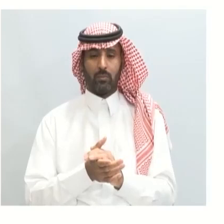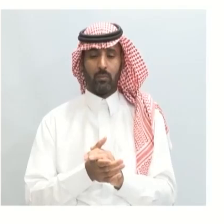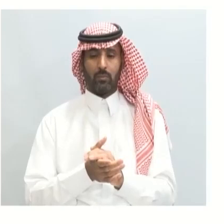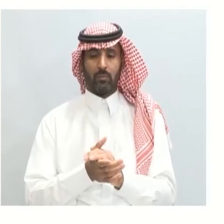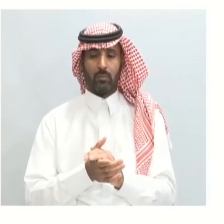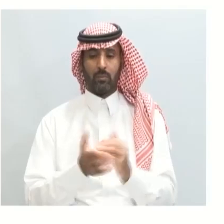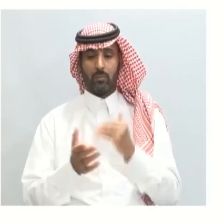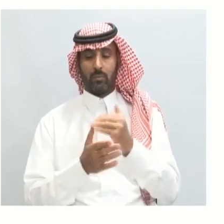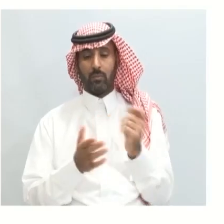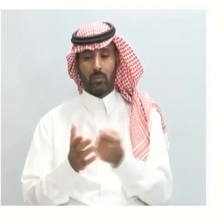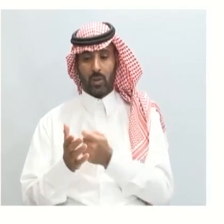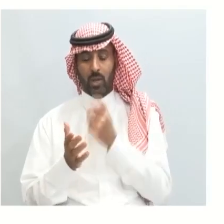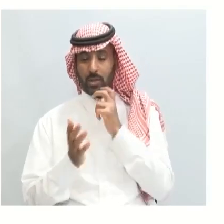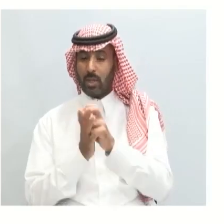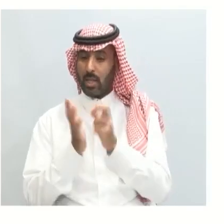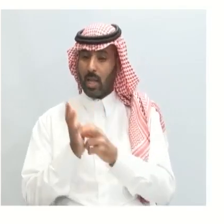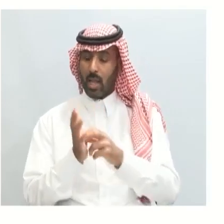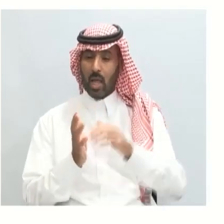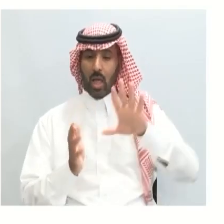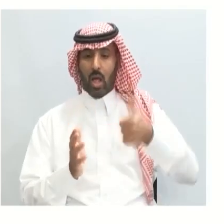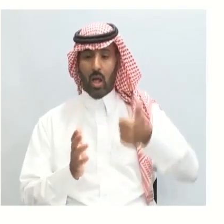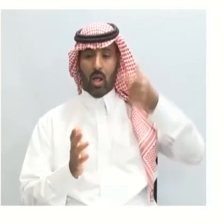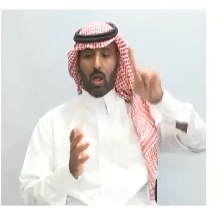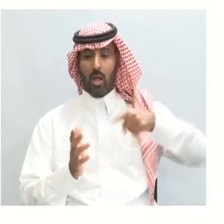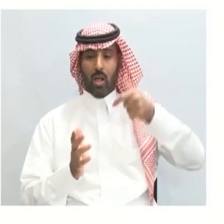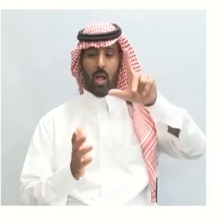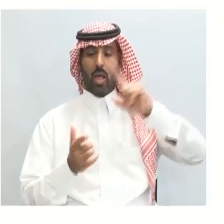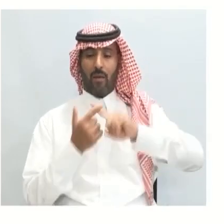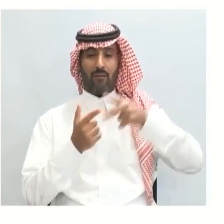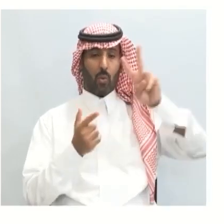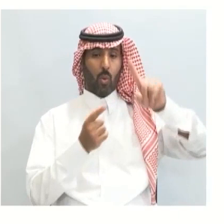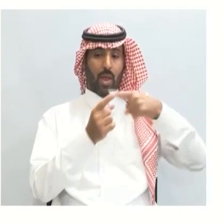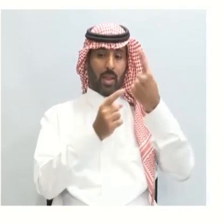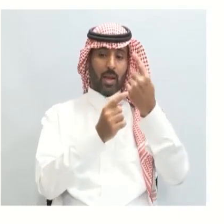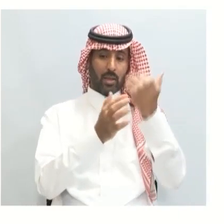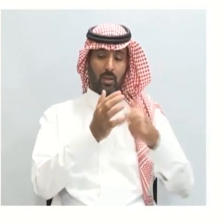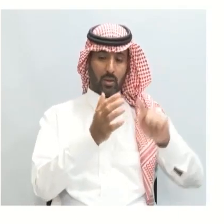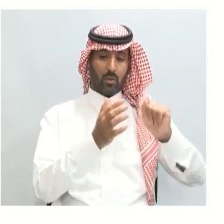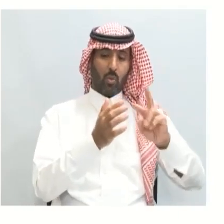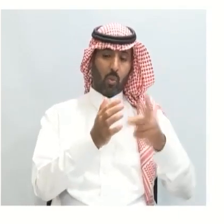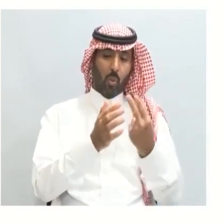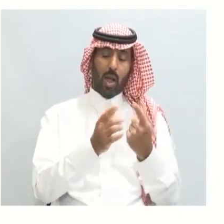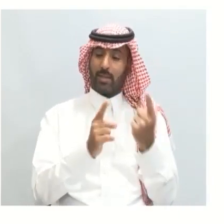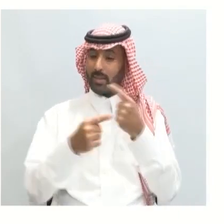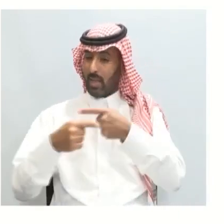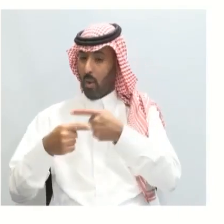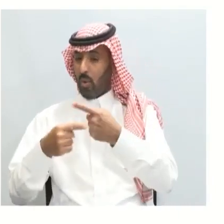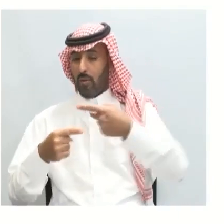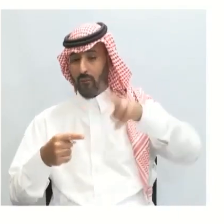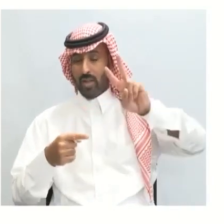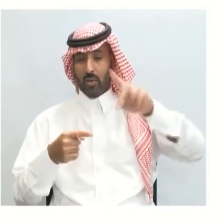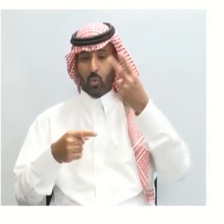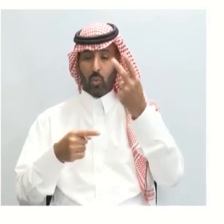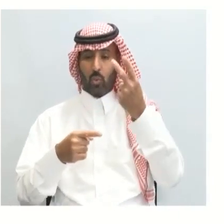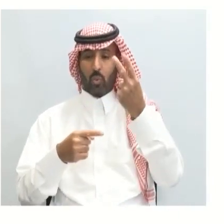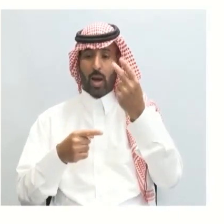ترتيبها اكتب نص قانون شارل الفي 1 على التي 1 تساوي ال v2 على التي 2 طبعا حتى توجد